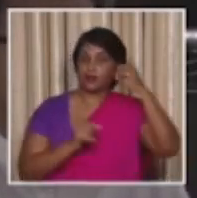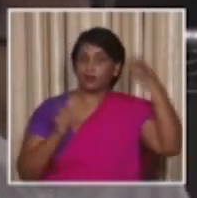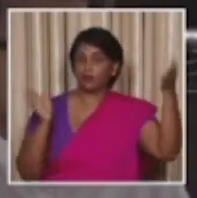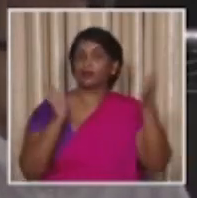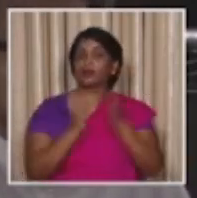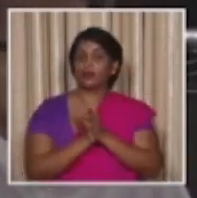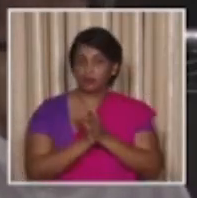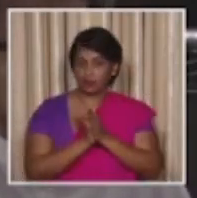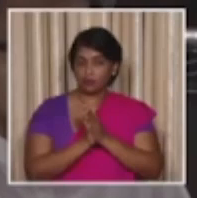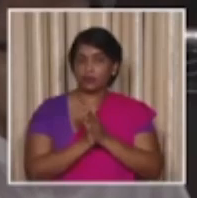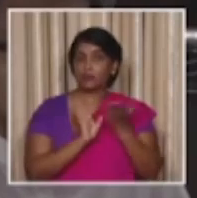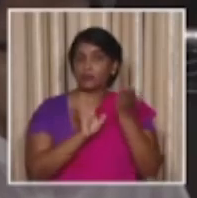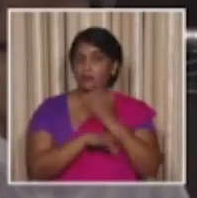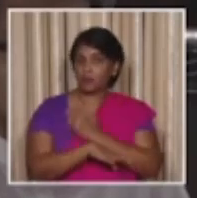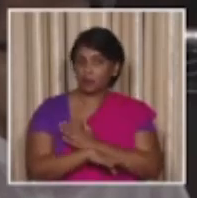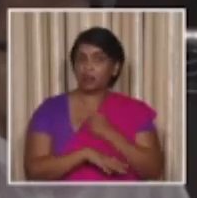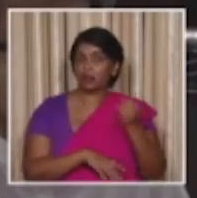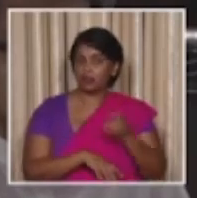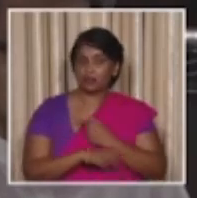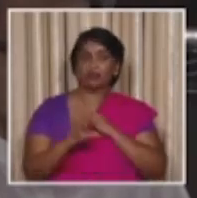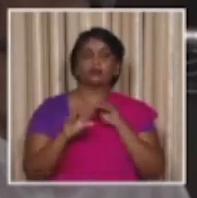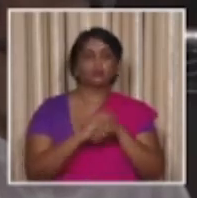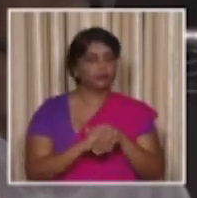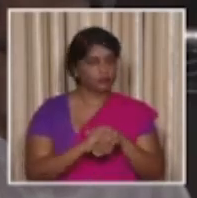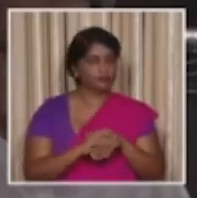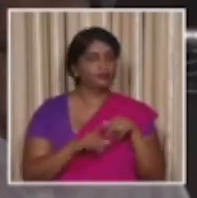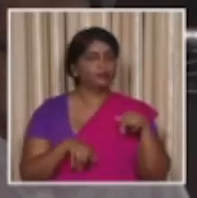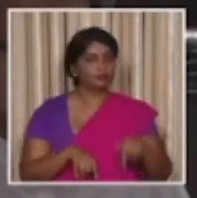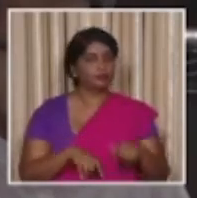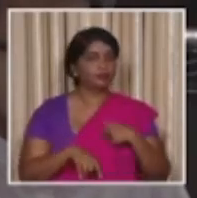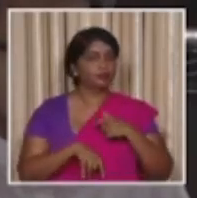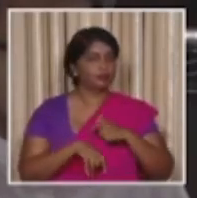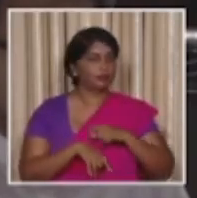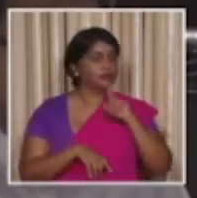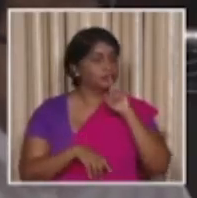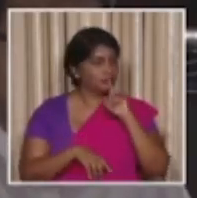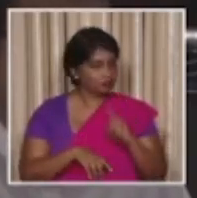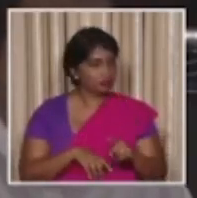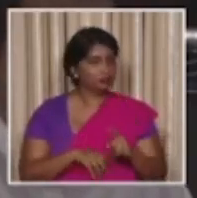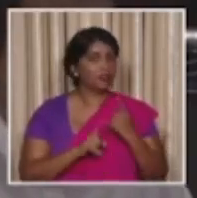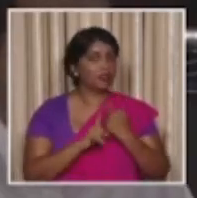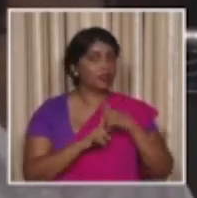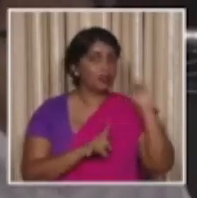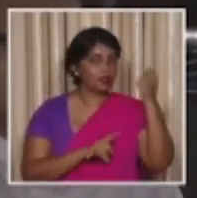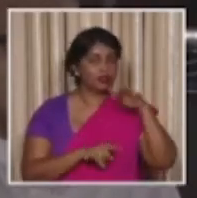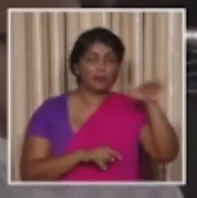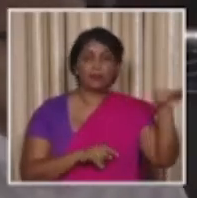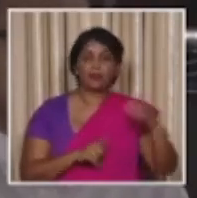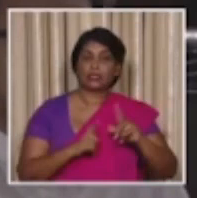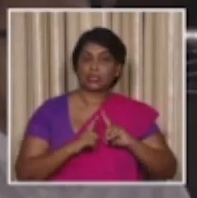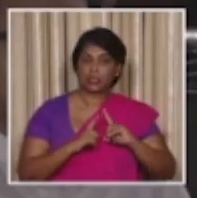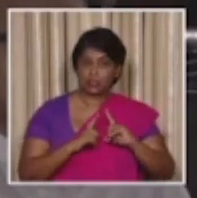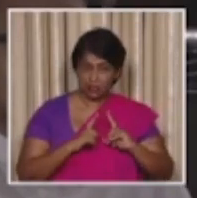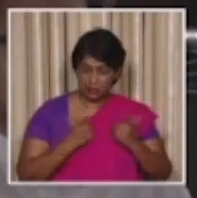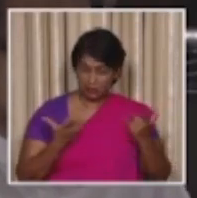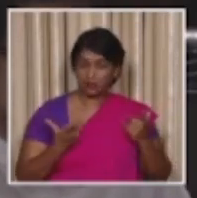එක්කිරීමේ අවස්ථාවට පහුගිය දිනයක එකතු වුණේ. ඉතින් මේක මම අවස්ථාවක් කරගන්නවා කඩුවෙල ප්‍රදේශයේ ජීවත් වන